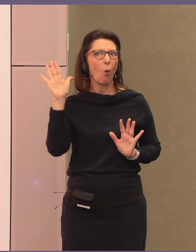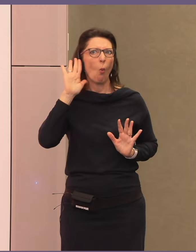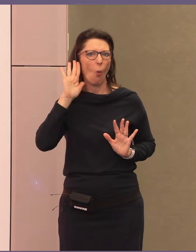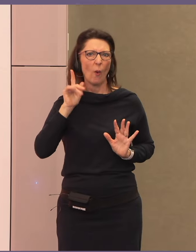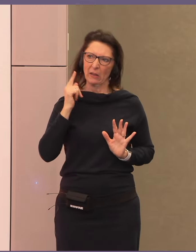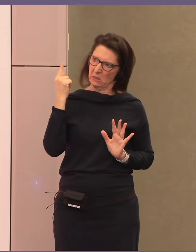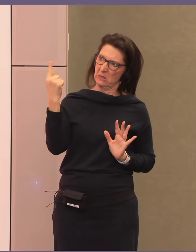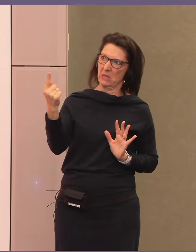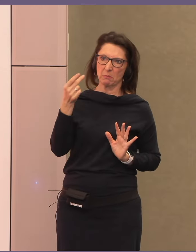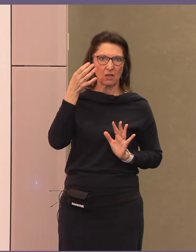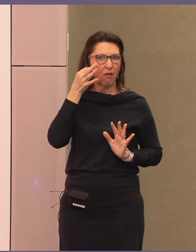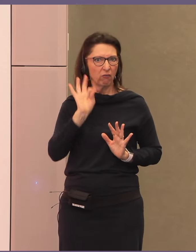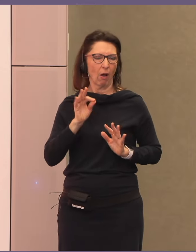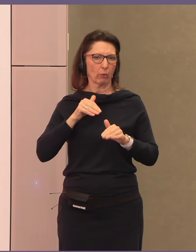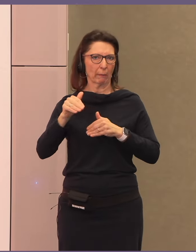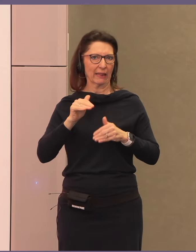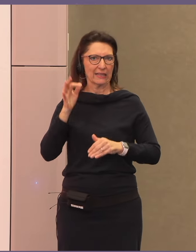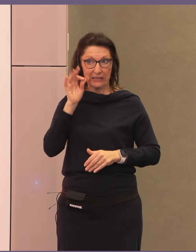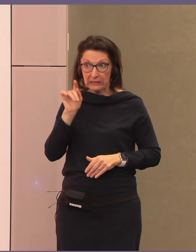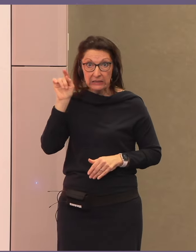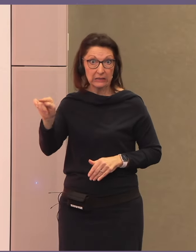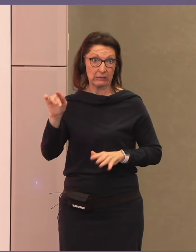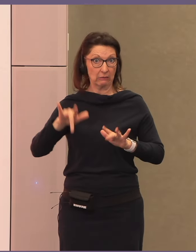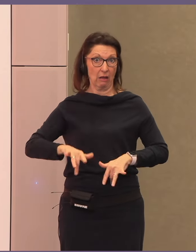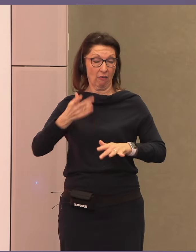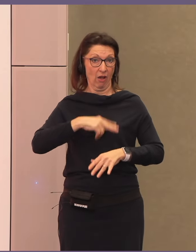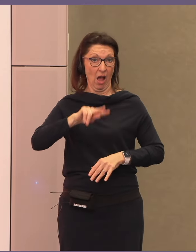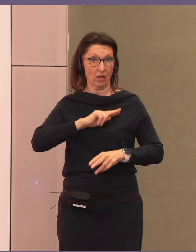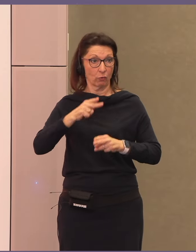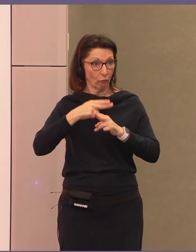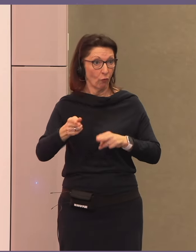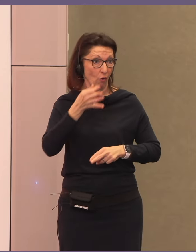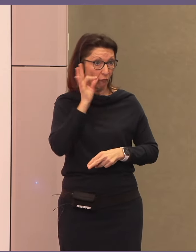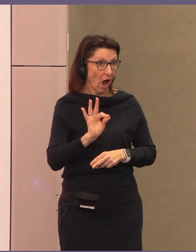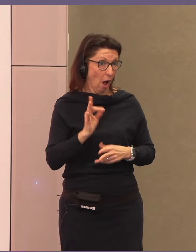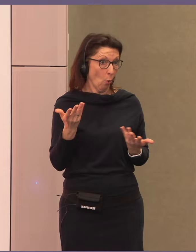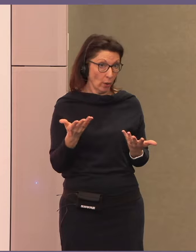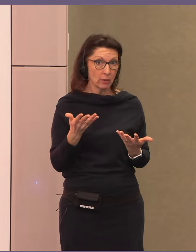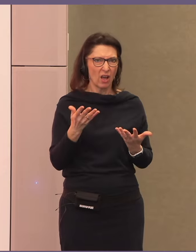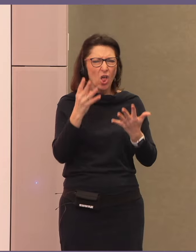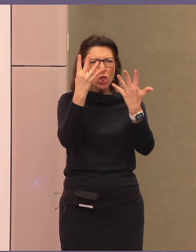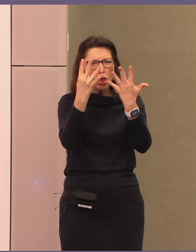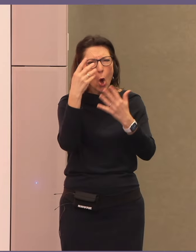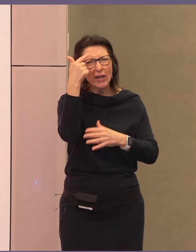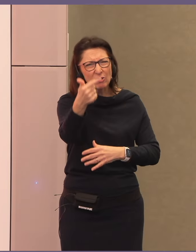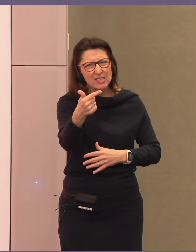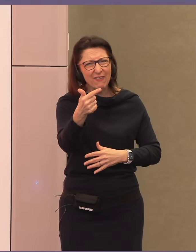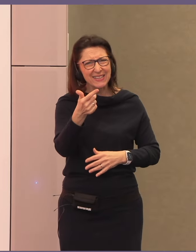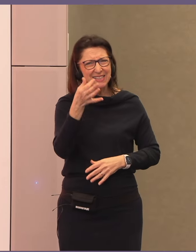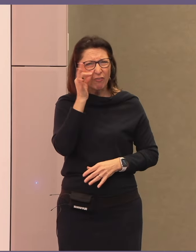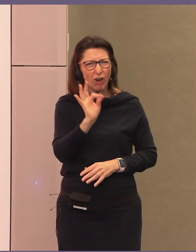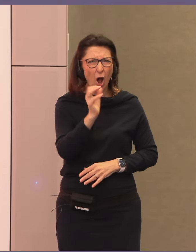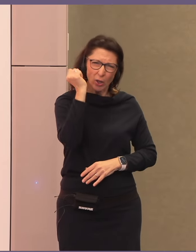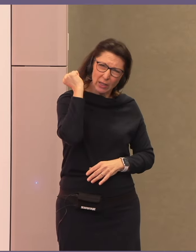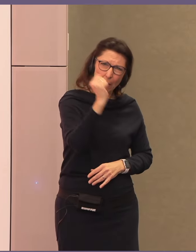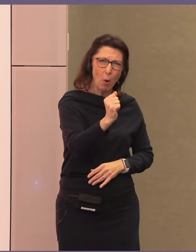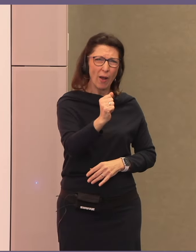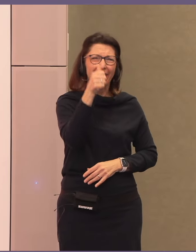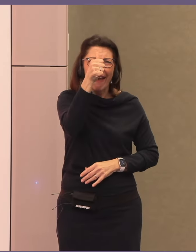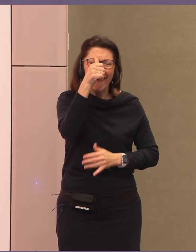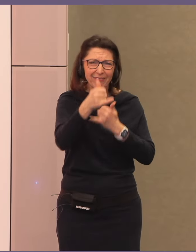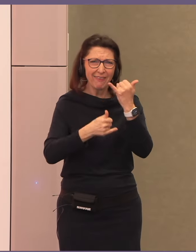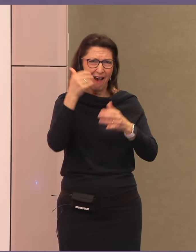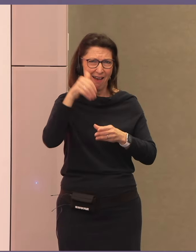auch eine Verantwortung für Frauen in dieser Republik zu haben. Diese 29 Femizide in einem Jahr alleine plus noch über